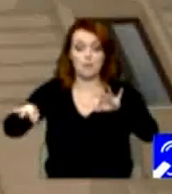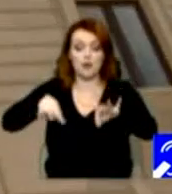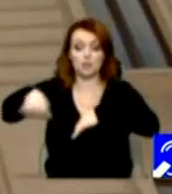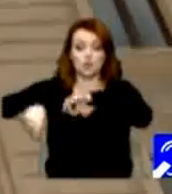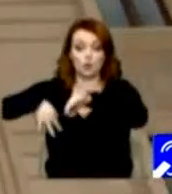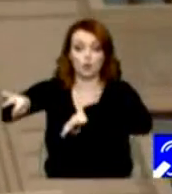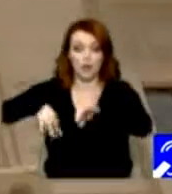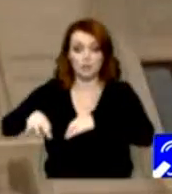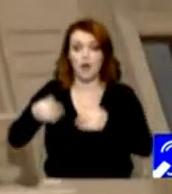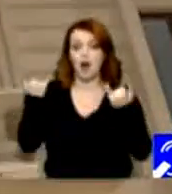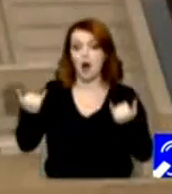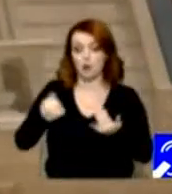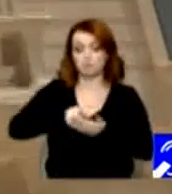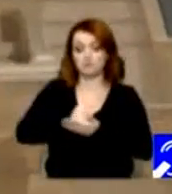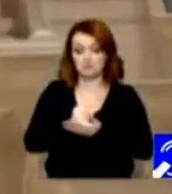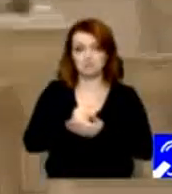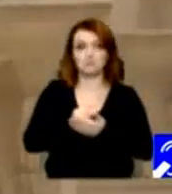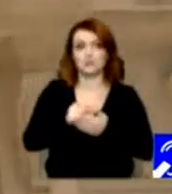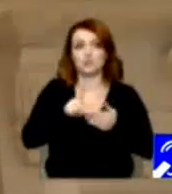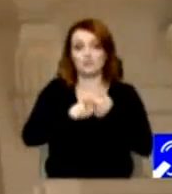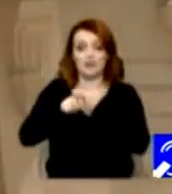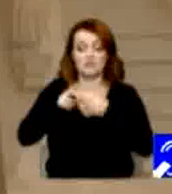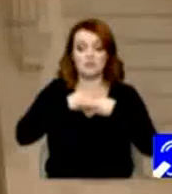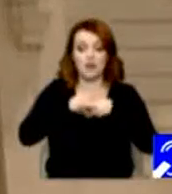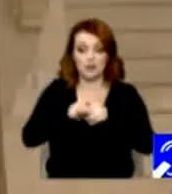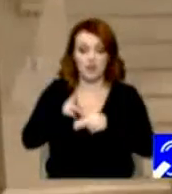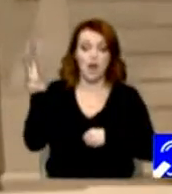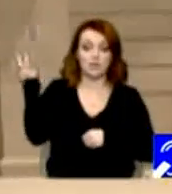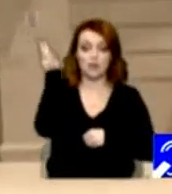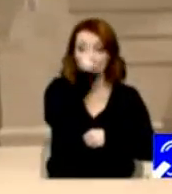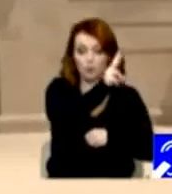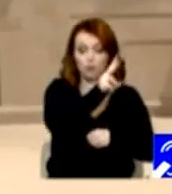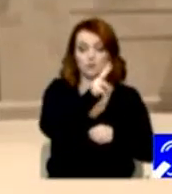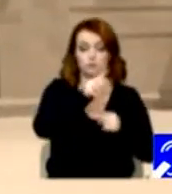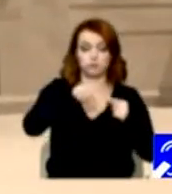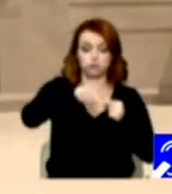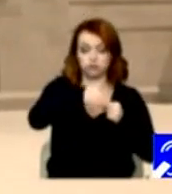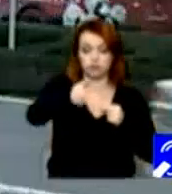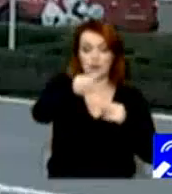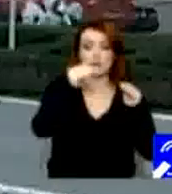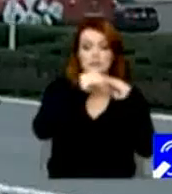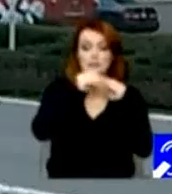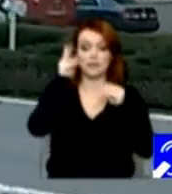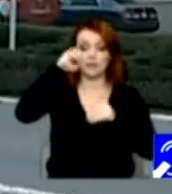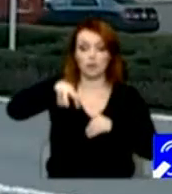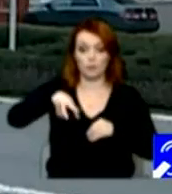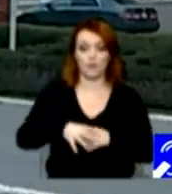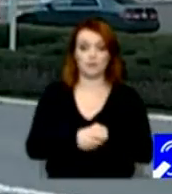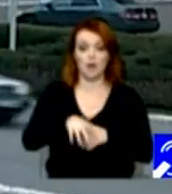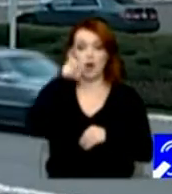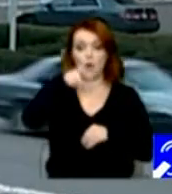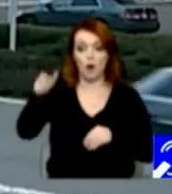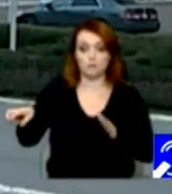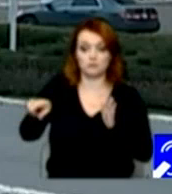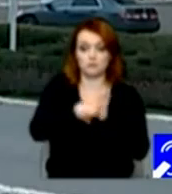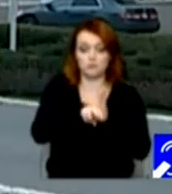iar acum sunt stabilite detaliile tehnice linia de troleibuz va avea 10 km iar cetățenii vor circula pe această rută